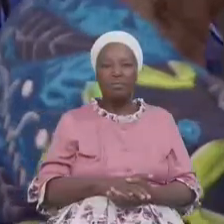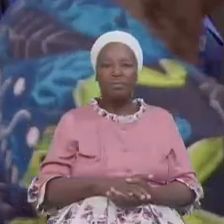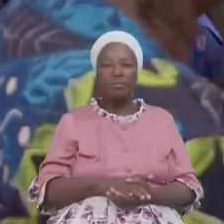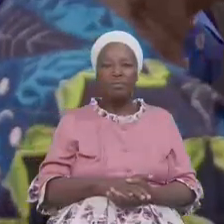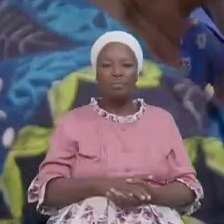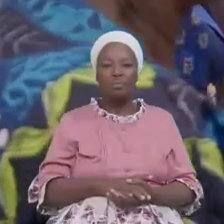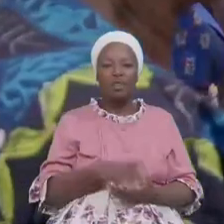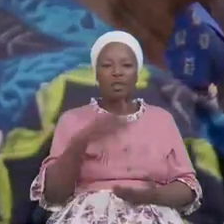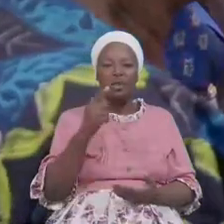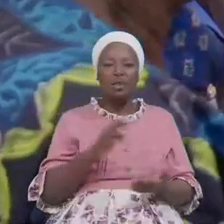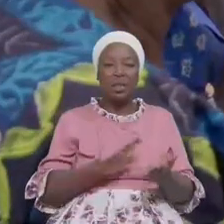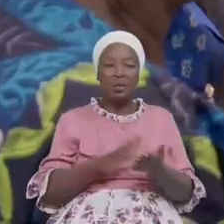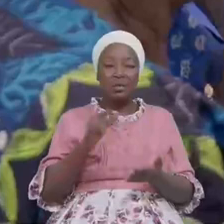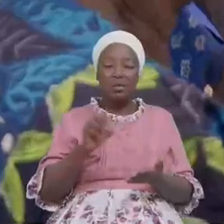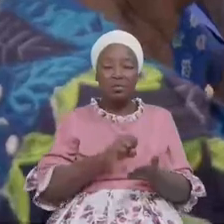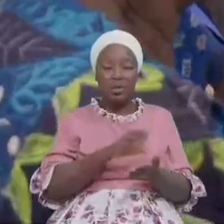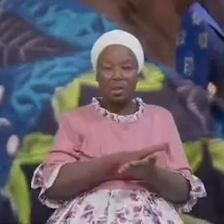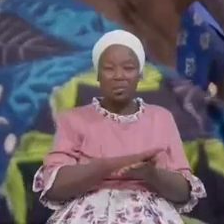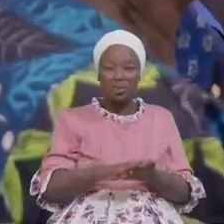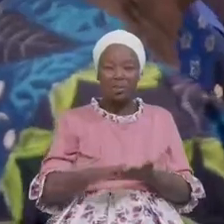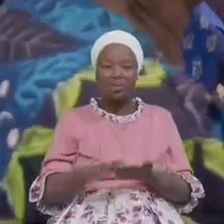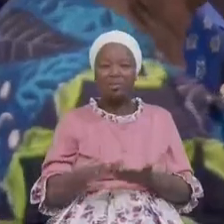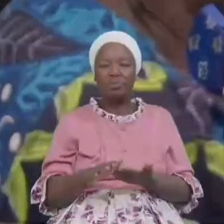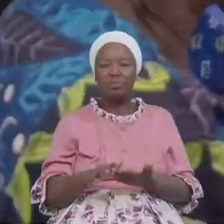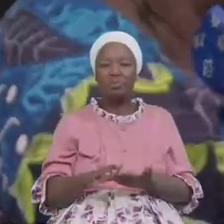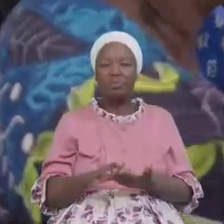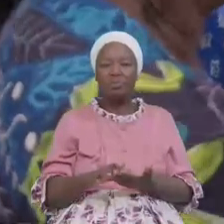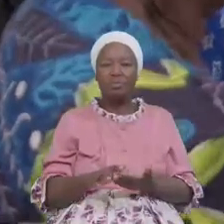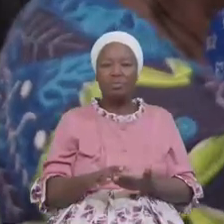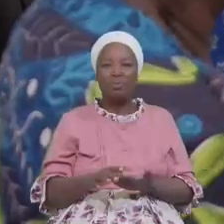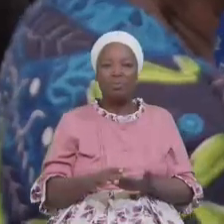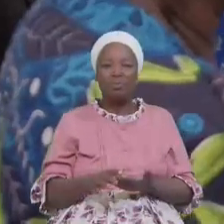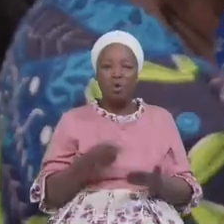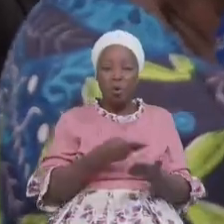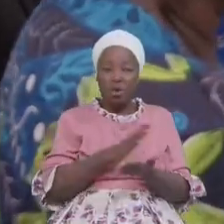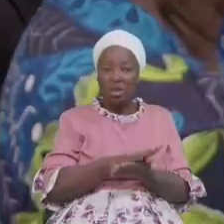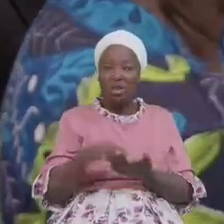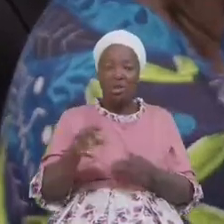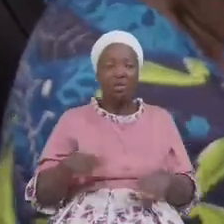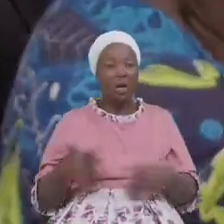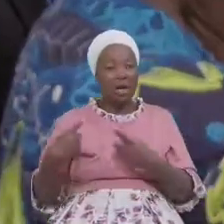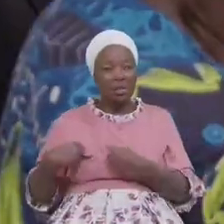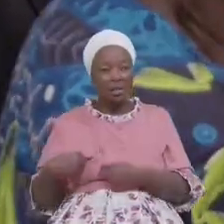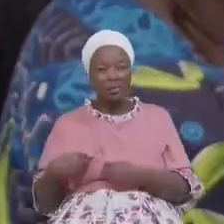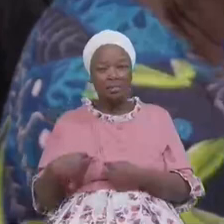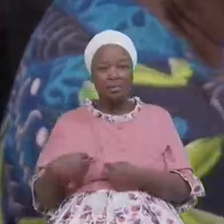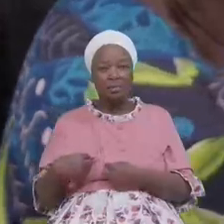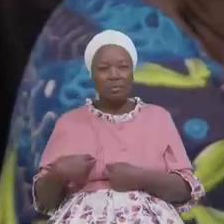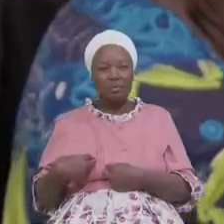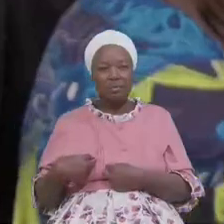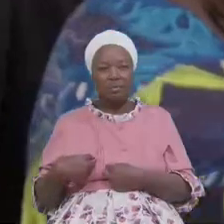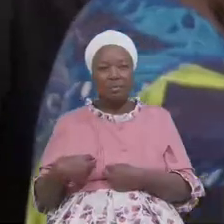La gloire de la sanctification, la sainteté de cœur, la pureté de